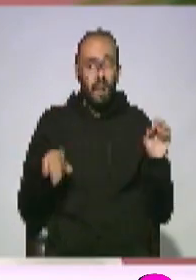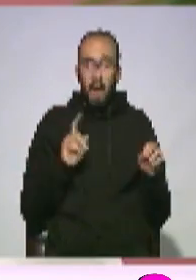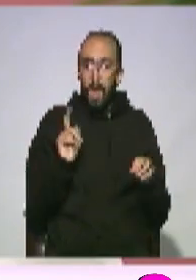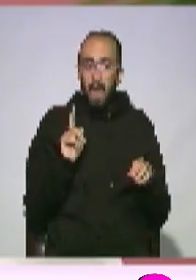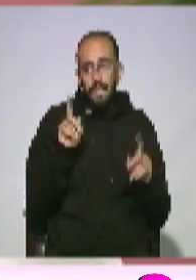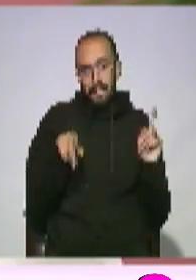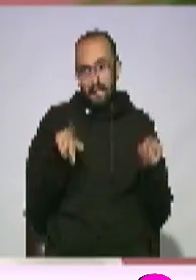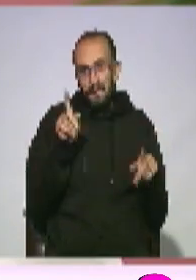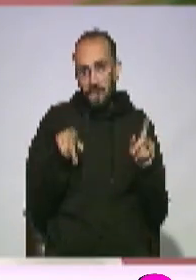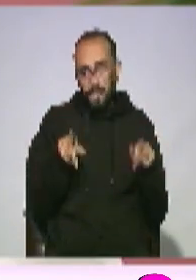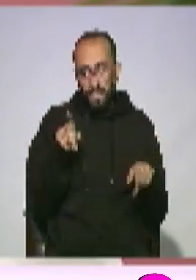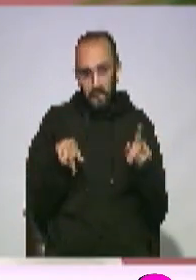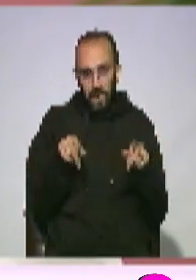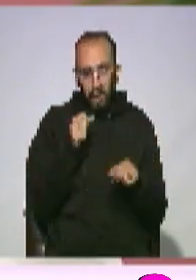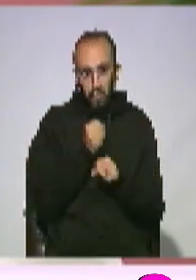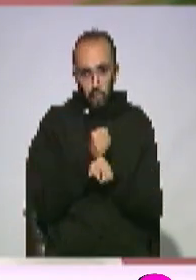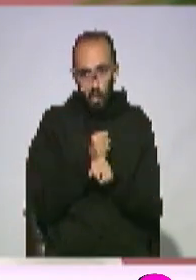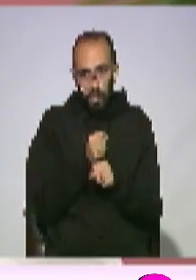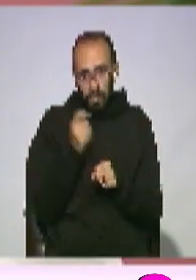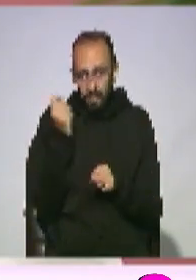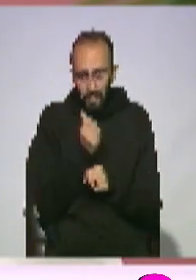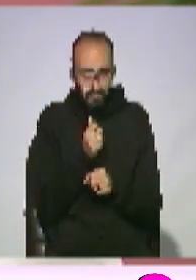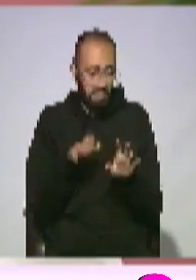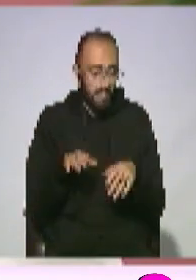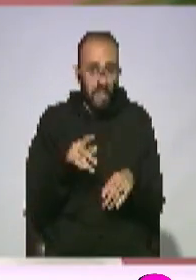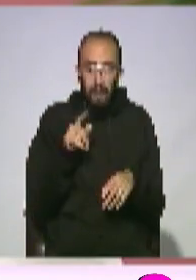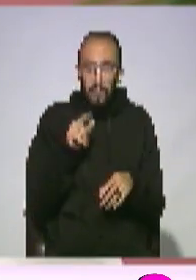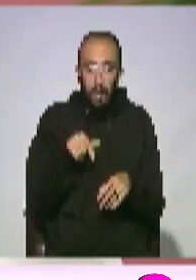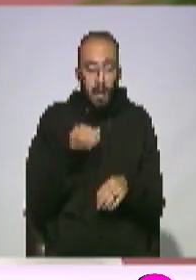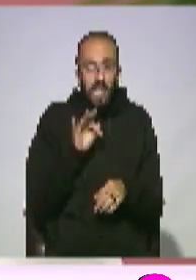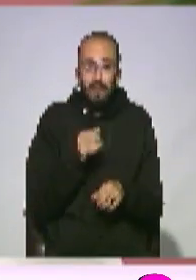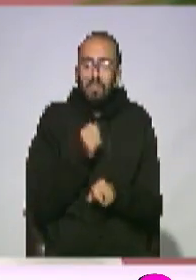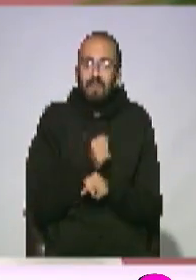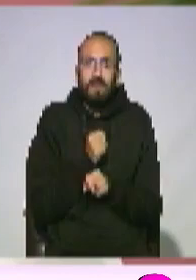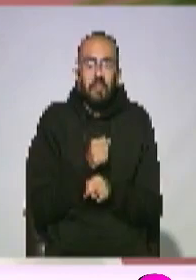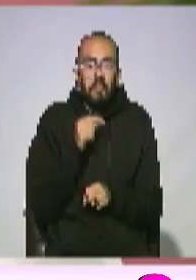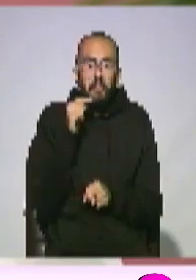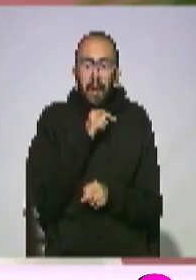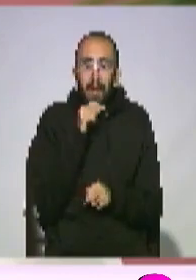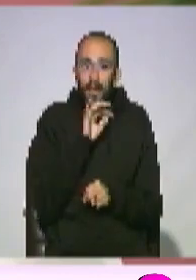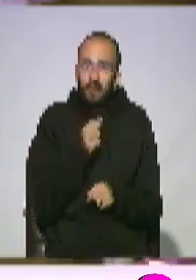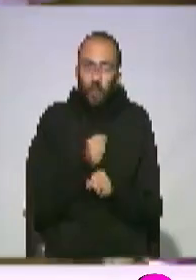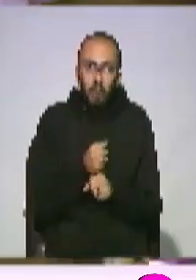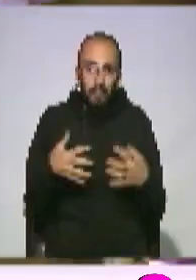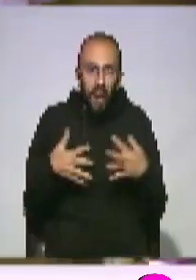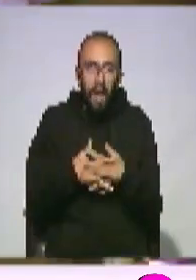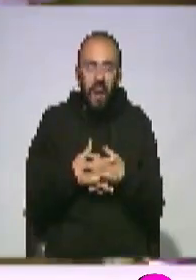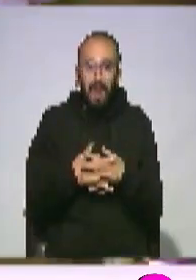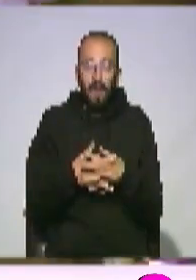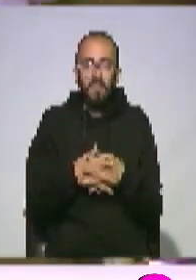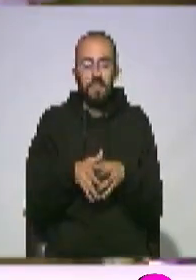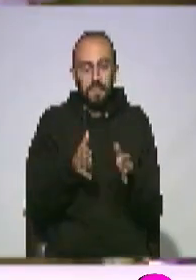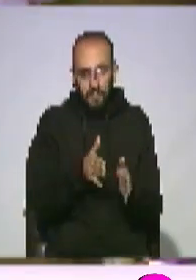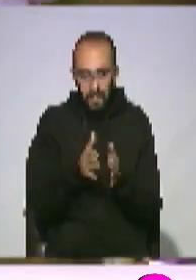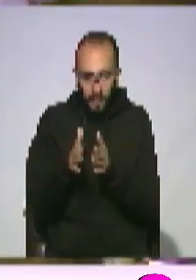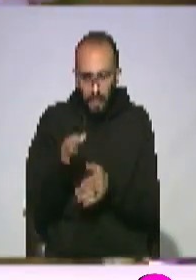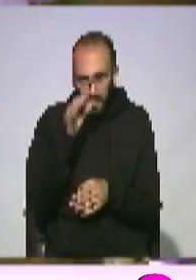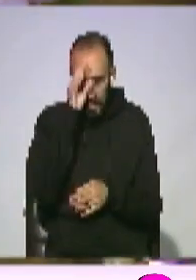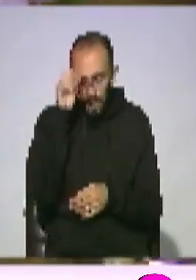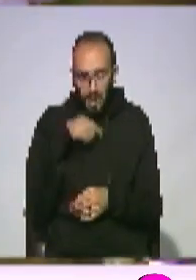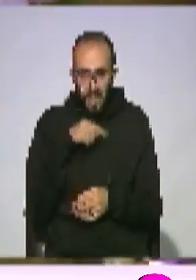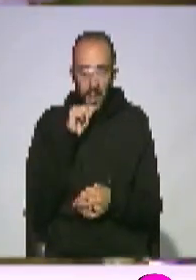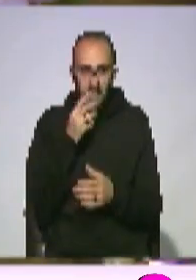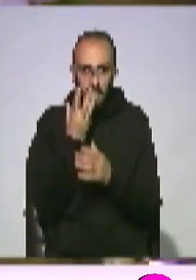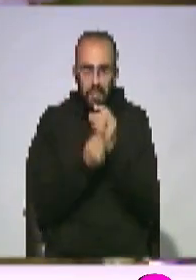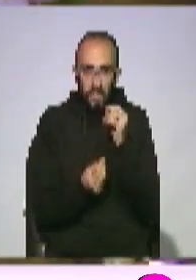في بعض الوظائف النادره رفاهيه، لكن هو عمل الام حاليا مش رفاهيه، ضروره اقتصاديه. الحمايه عموما، يعني انا مثلا لو طفل اتربيت